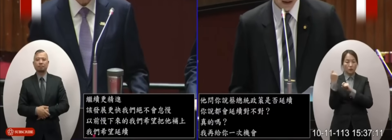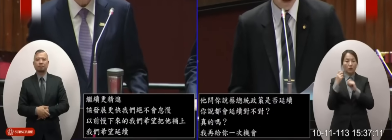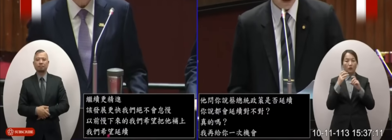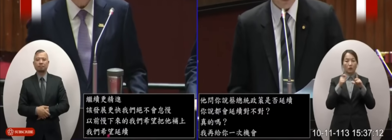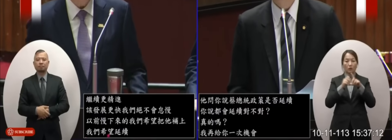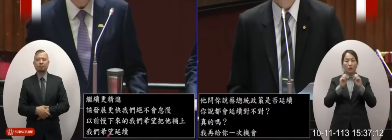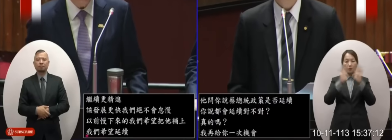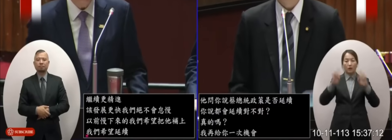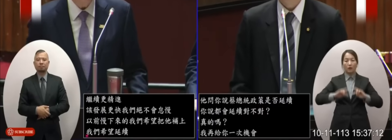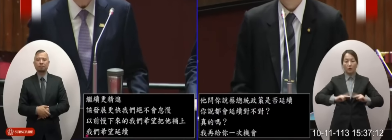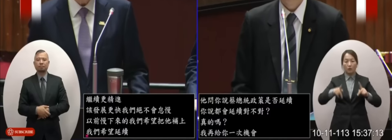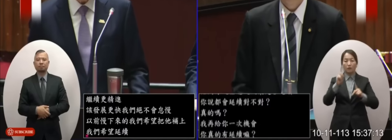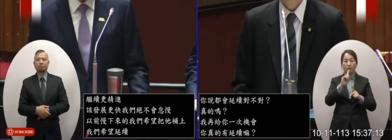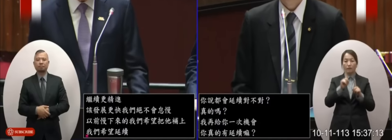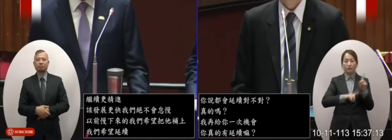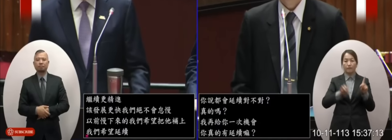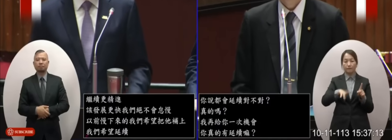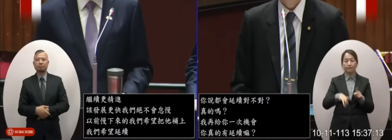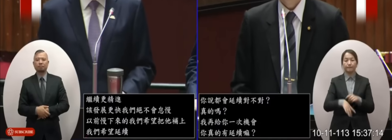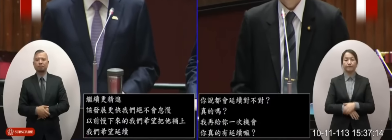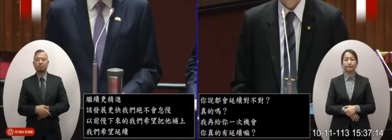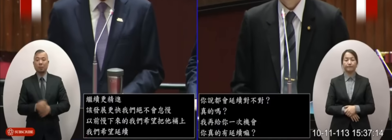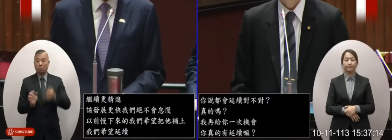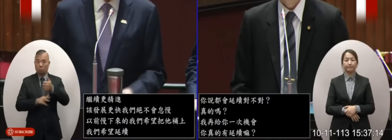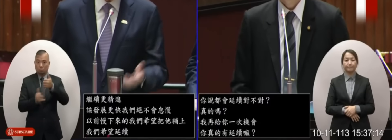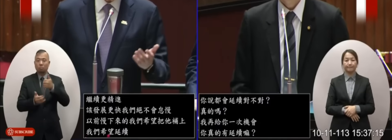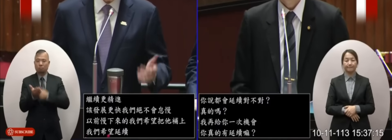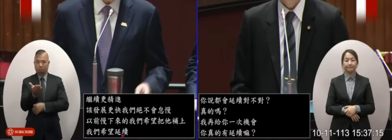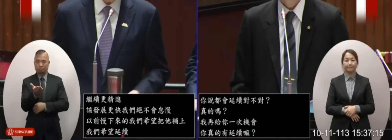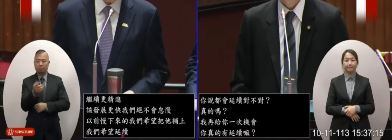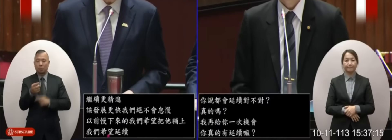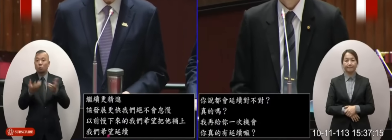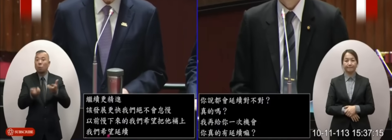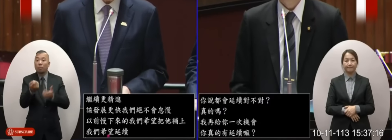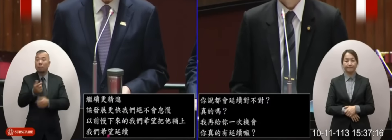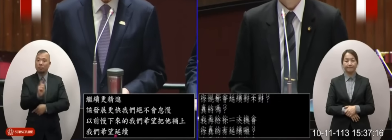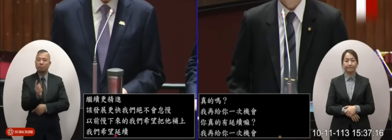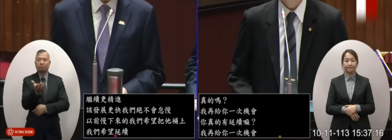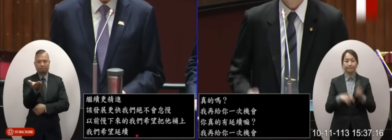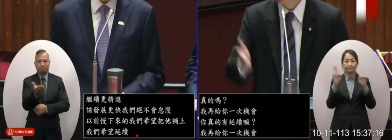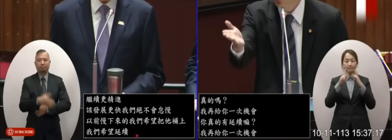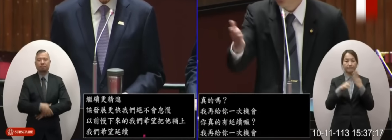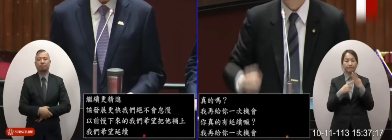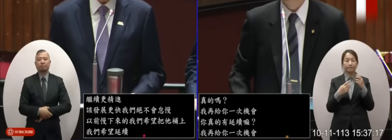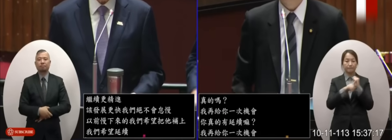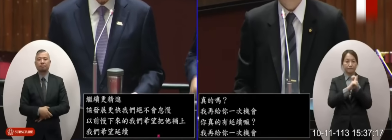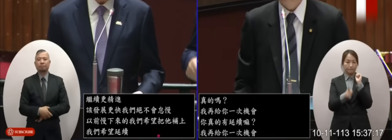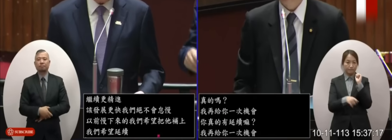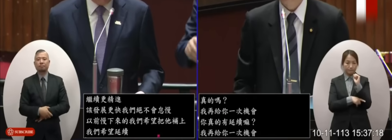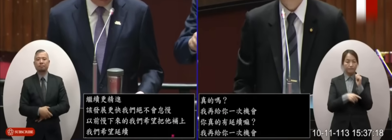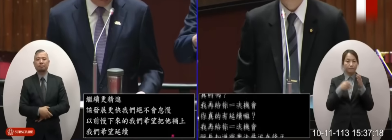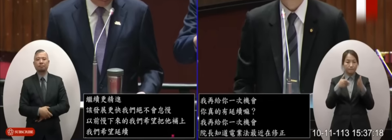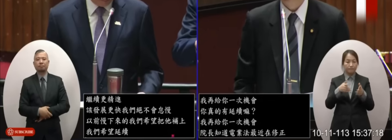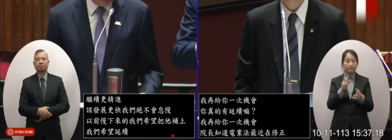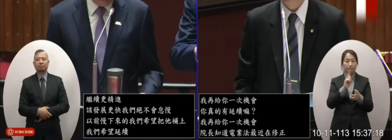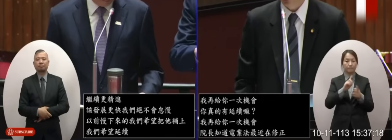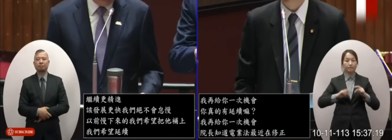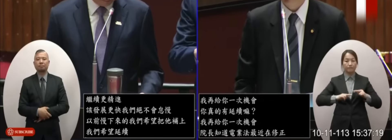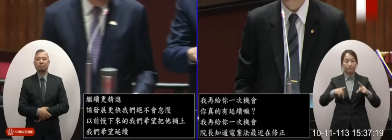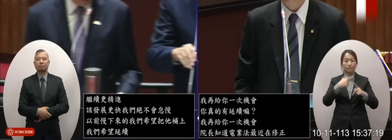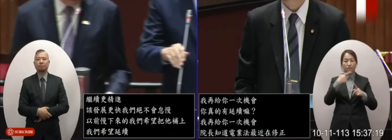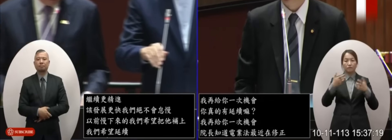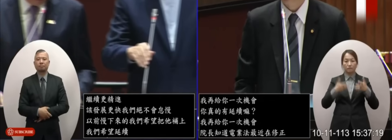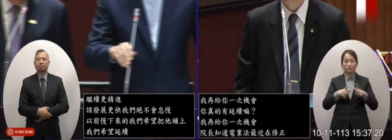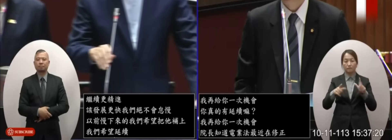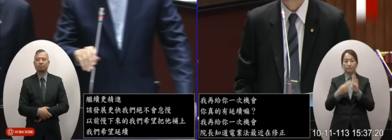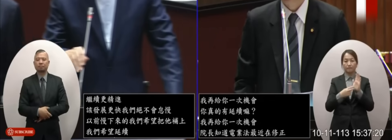正的差异是什么？你知不知道？ 委员请讲哪一个重点告诉我们。 电业法修正最重要，部长要不要救援一下？电业法修正最大